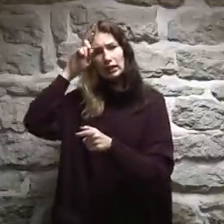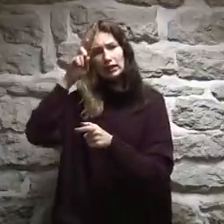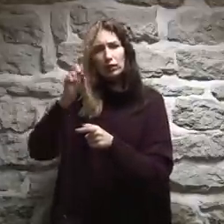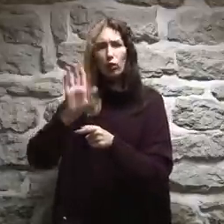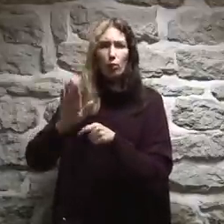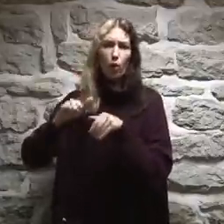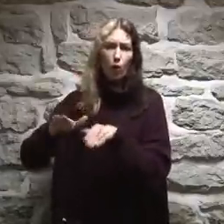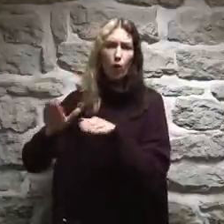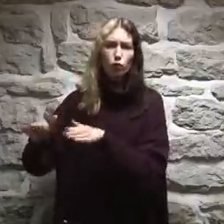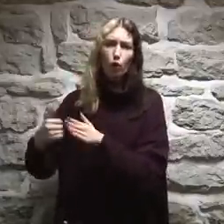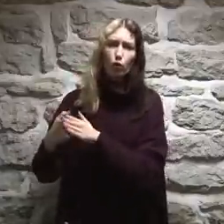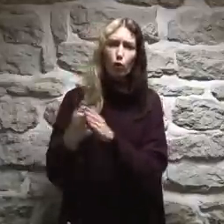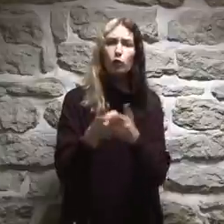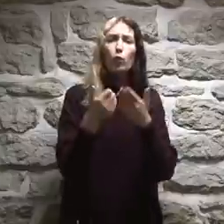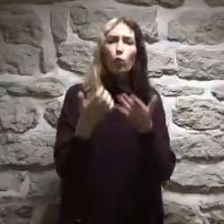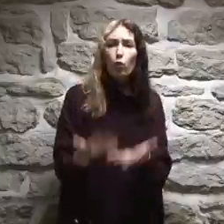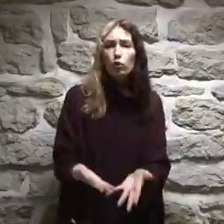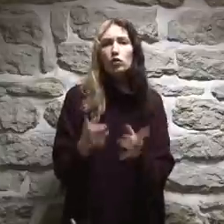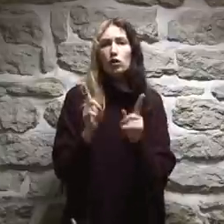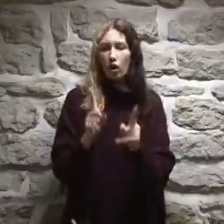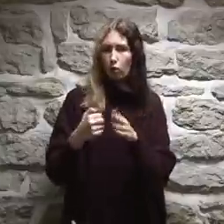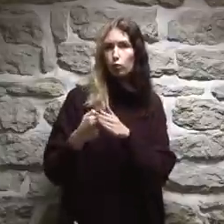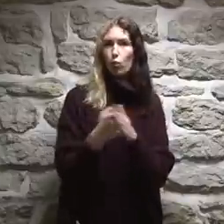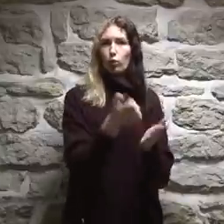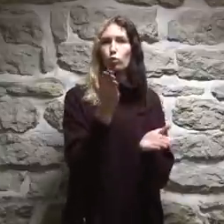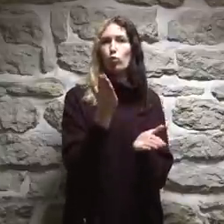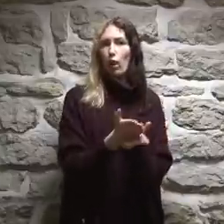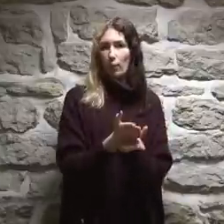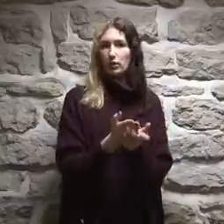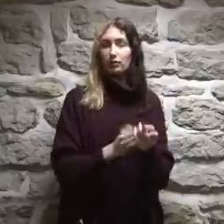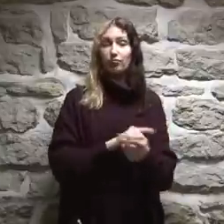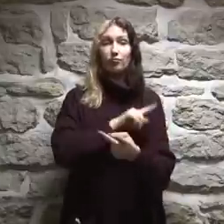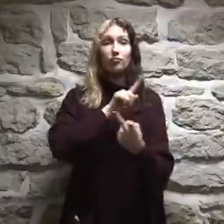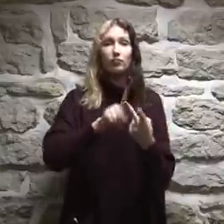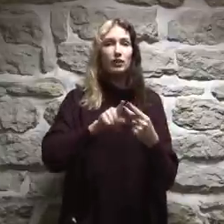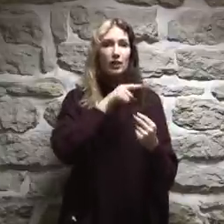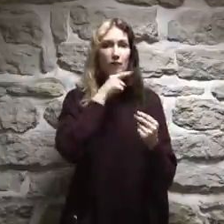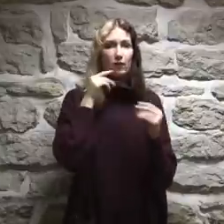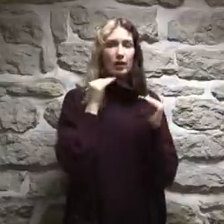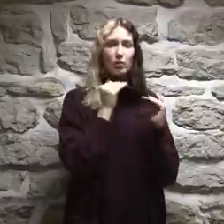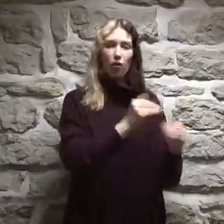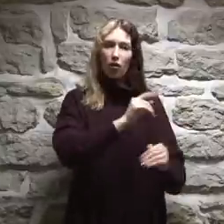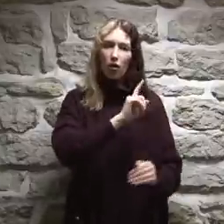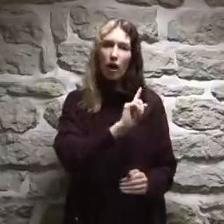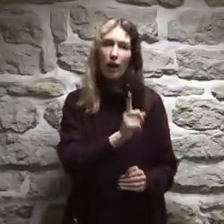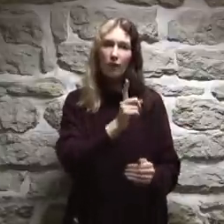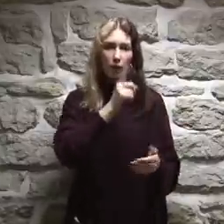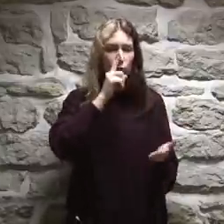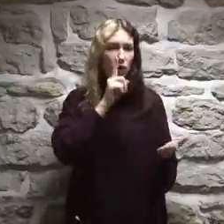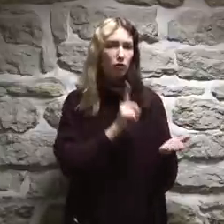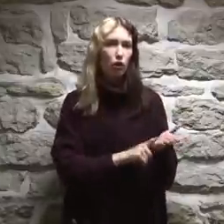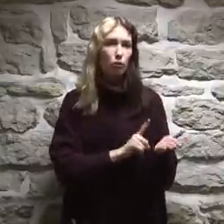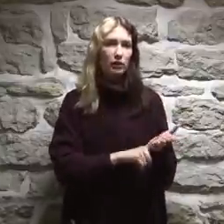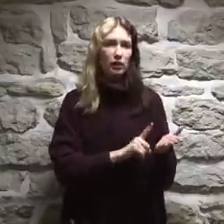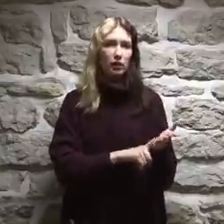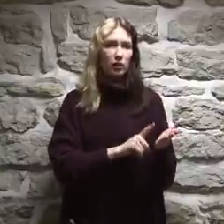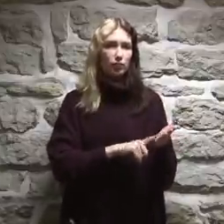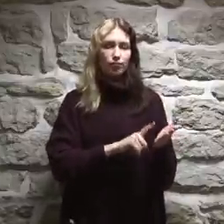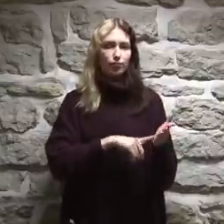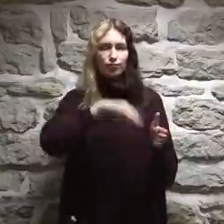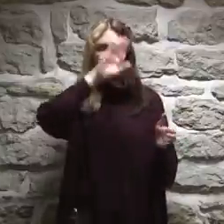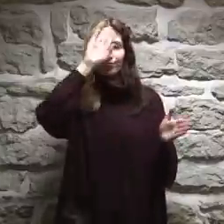annavad, aga see toetus on ja teiseks Venemaa igasugused ähvardused, nõudmised neile ei tohi